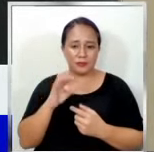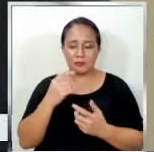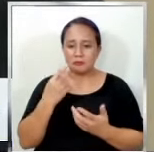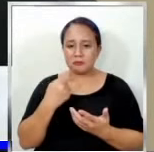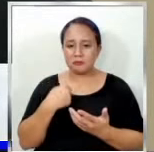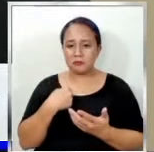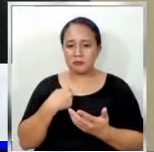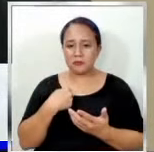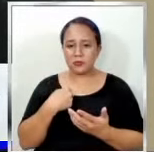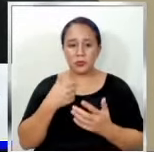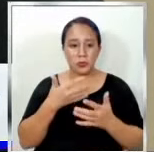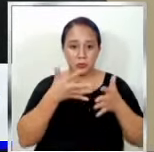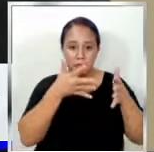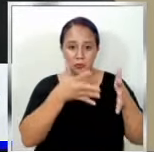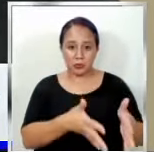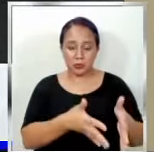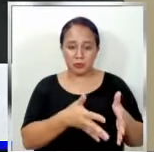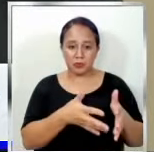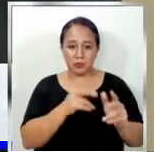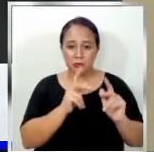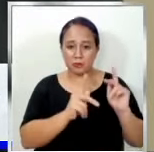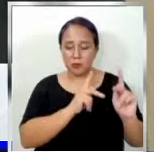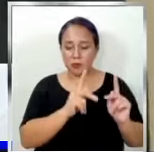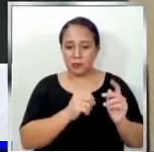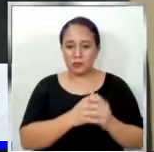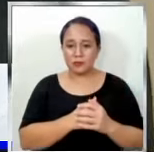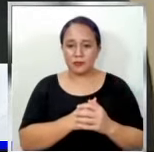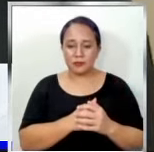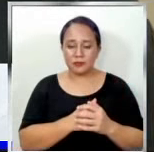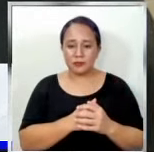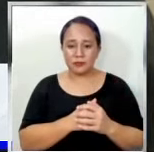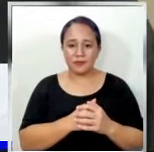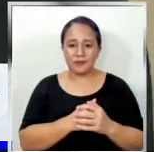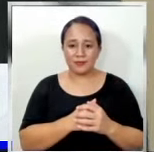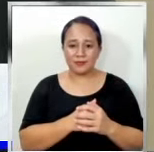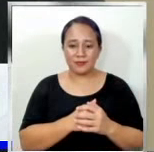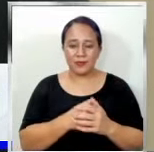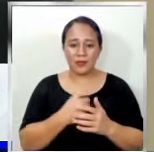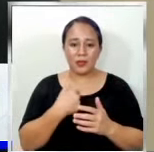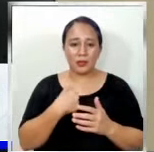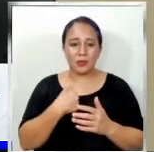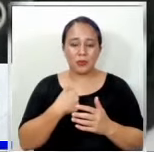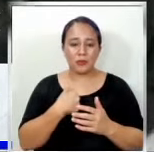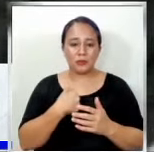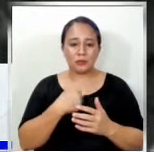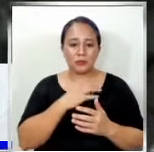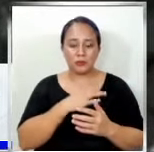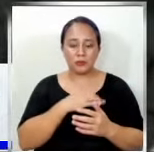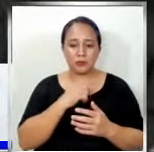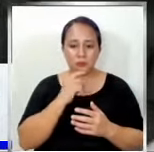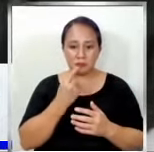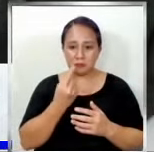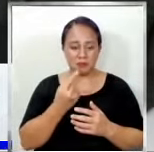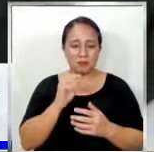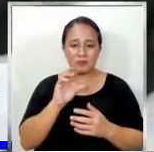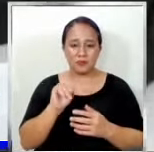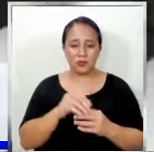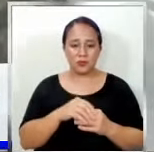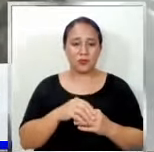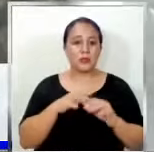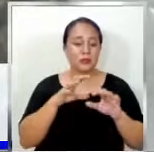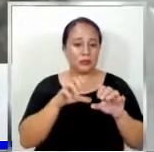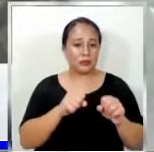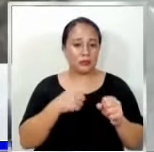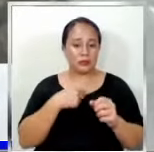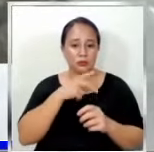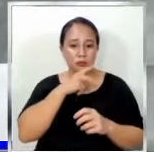kami nalalamang ng tao. Wala ko kami nalalamang ng tao. They come for us. Hindi kami yung lumalapit. Nakumpiska sa isa sa mga suspect